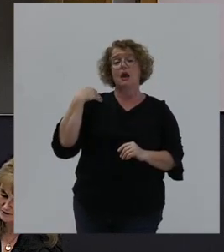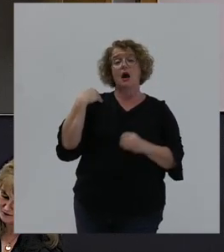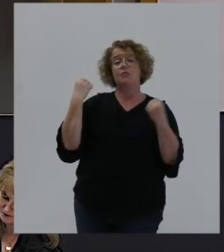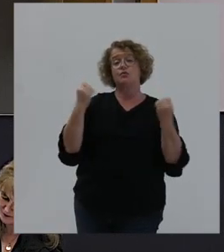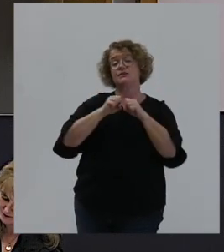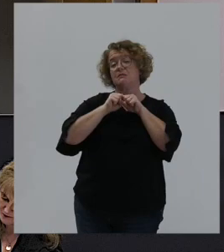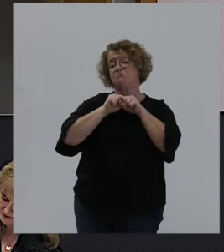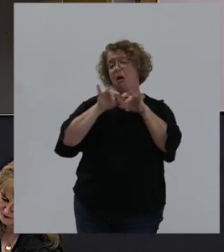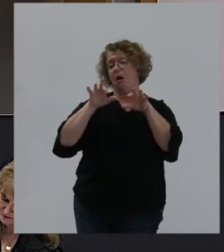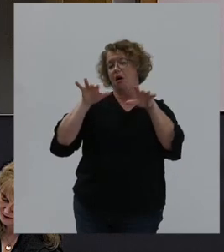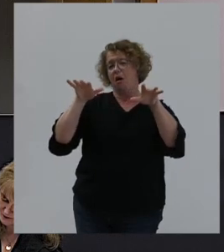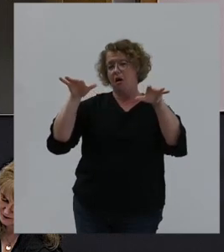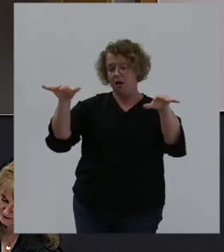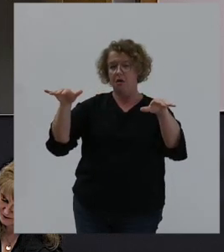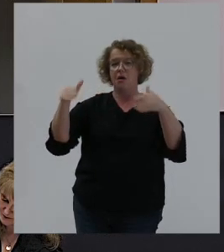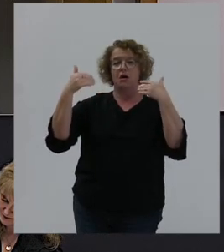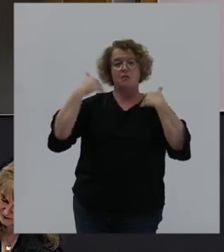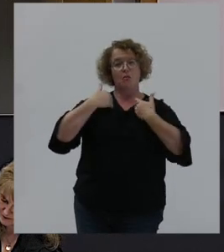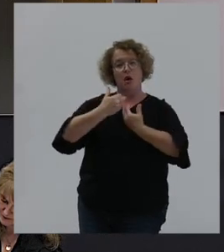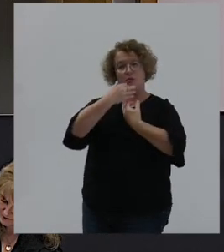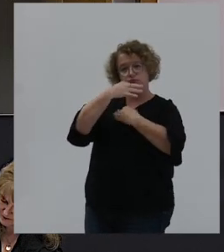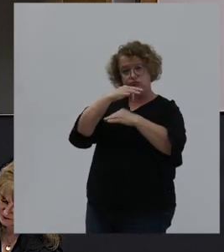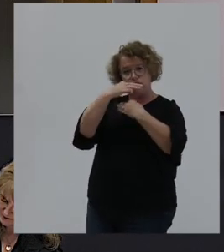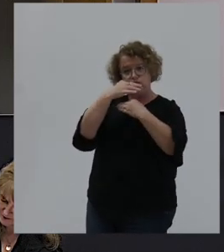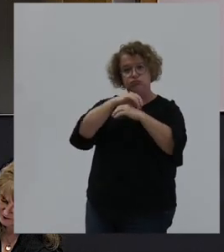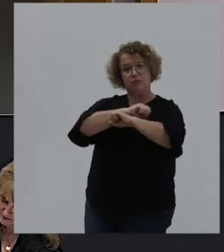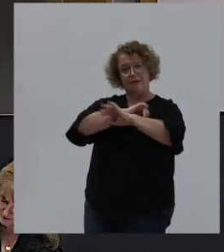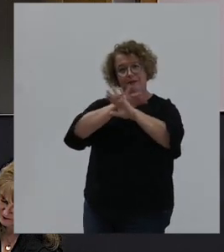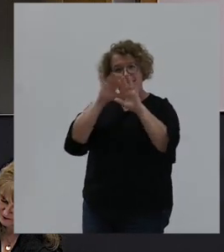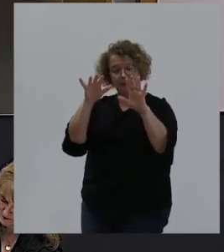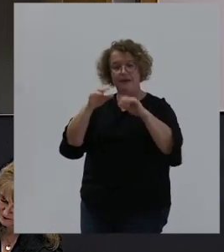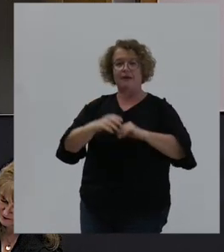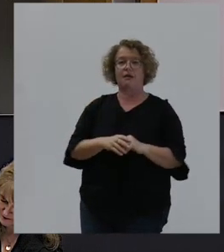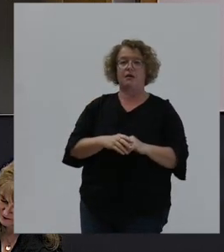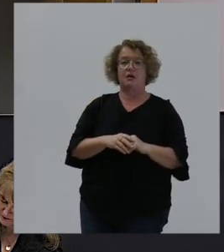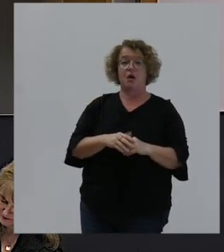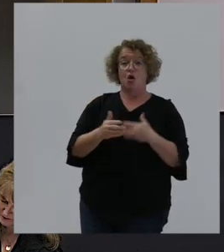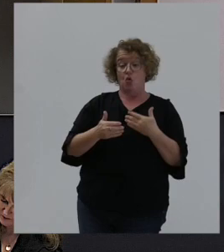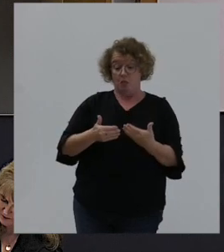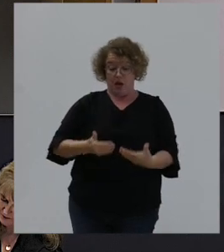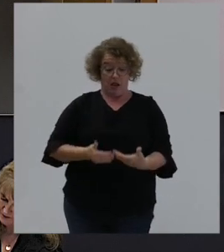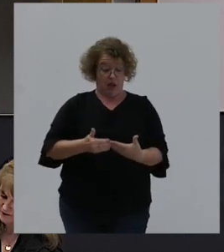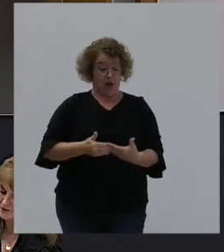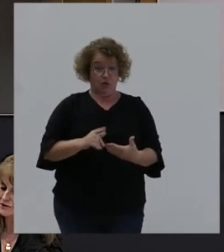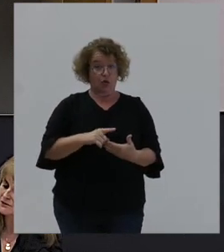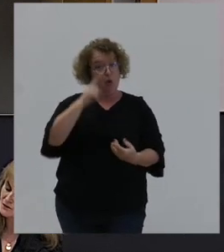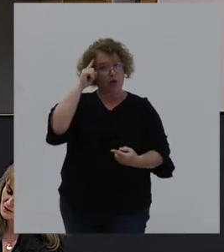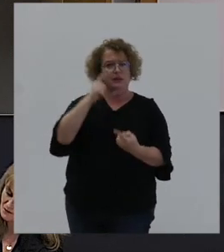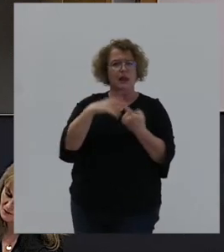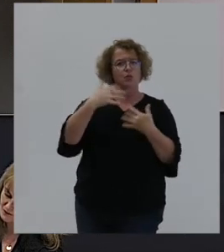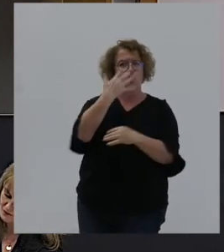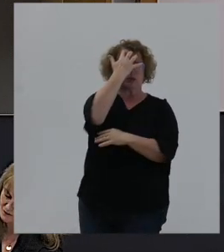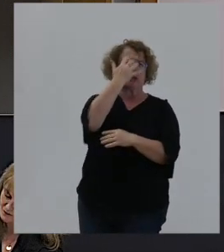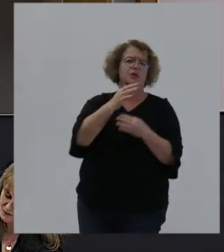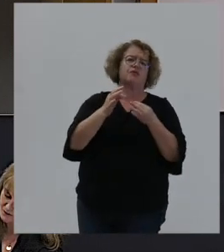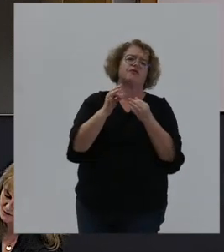lieu, j'ai eu l'occasion de m'expliquer de façon très claire, peut-être plus claire que ce que je fais actuellement. C'est un sujet très très